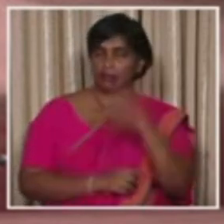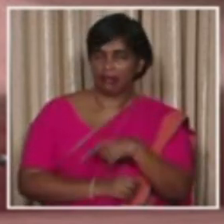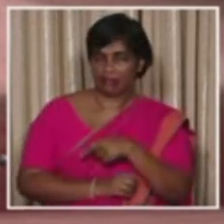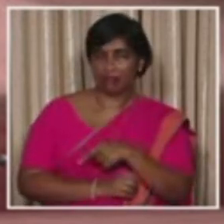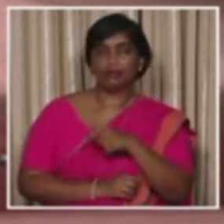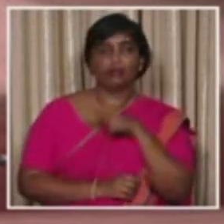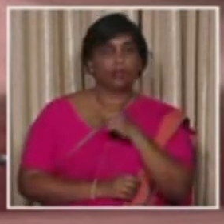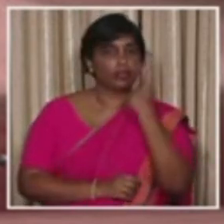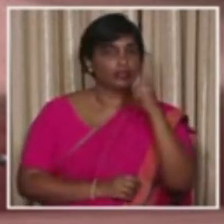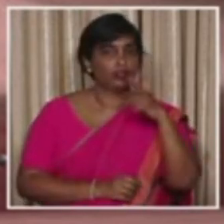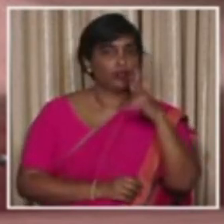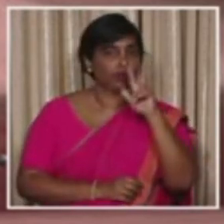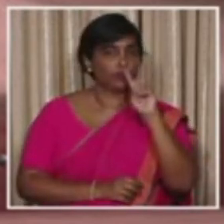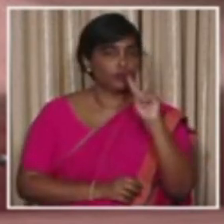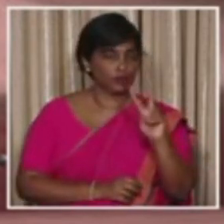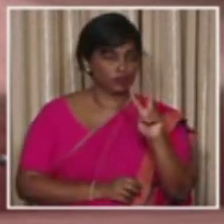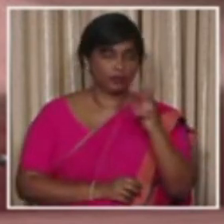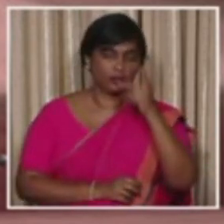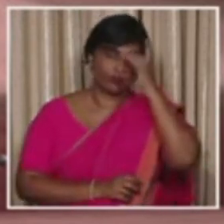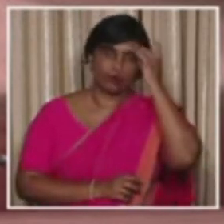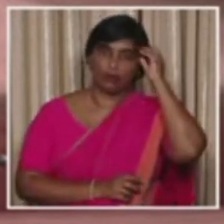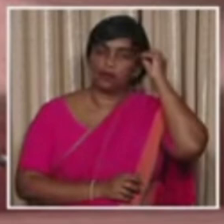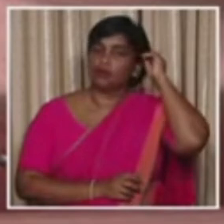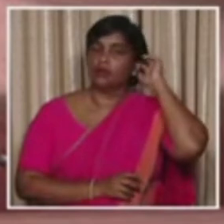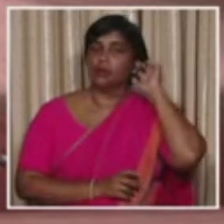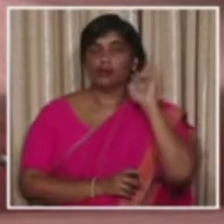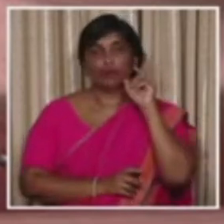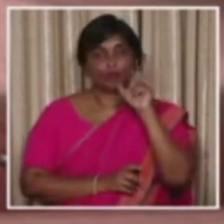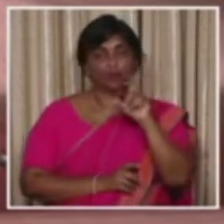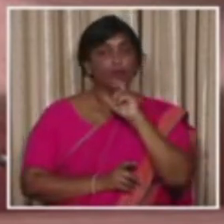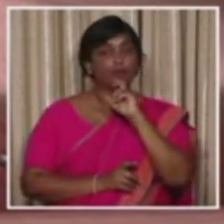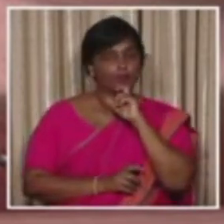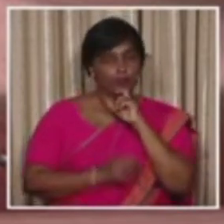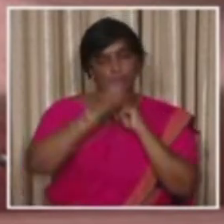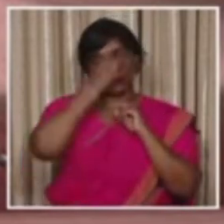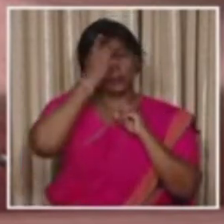82 கொழும்பு நீதிமன்றத்திலே அவர் அங்கே